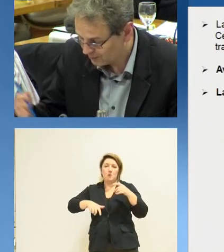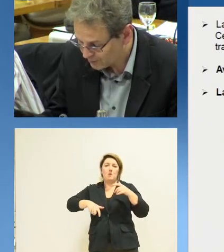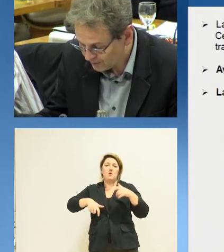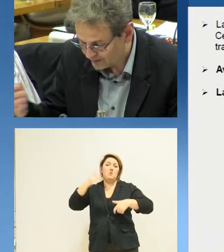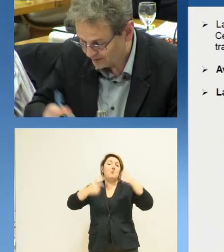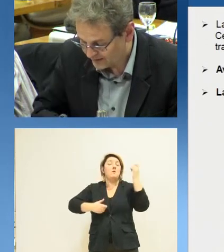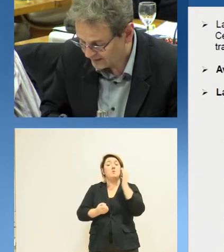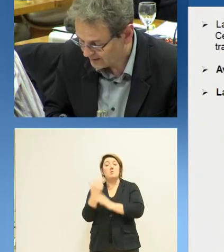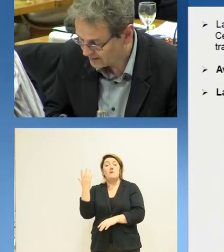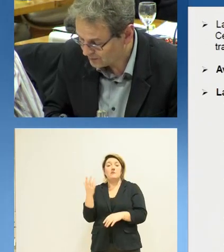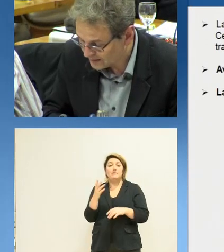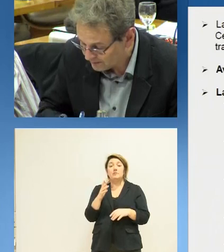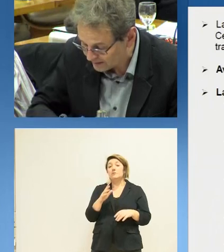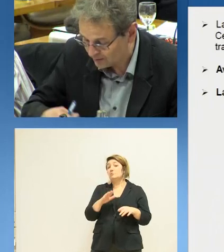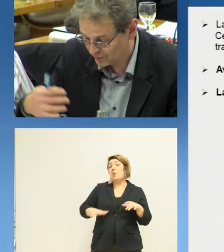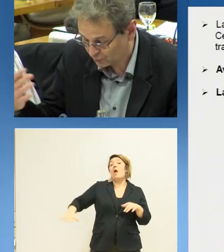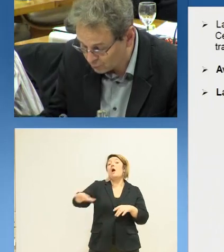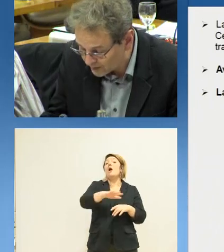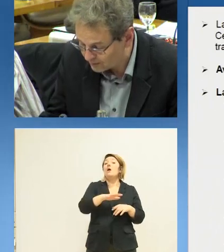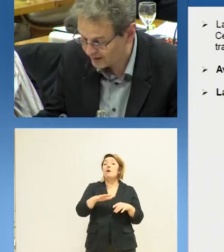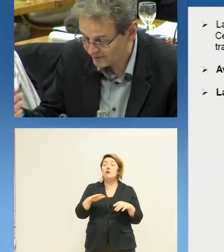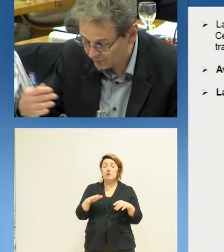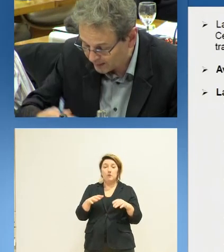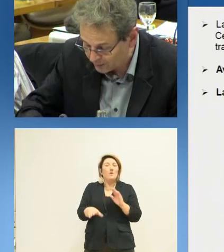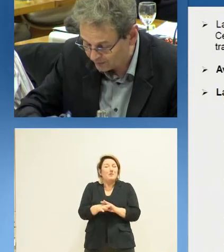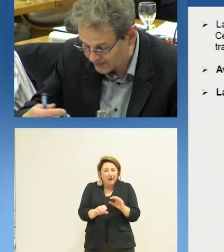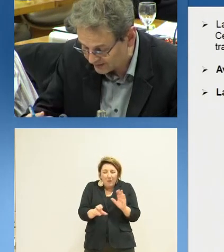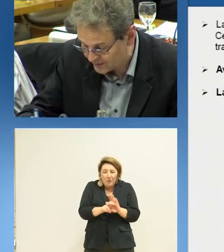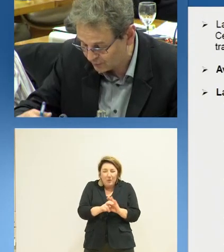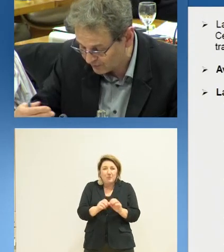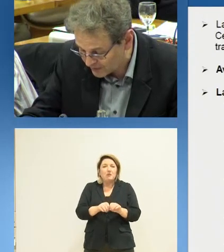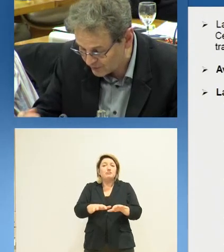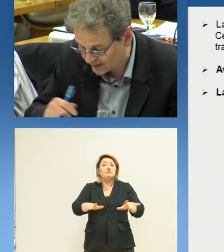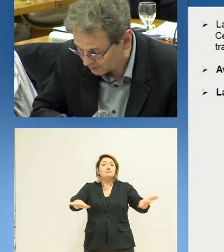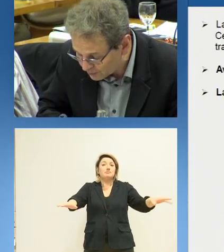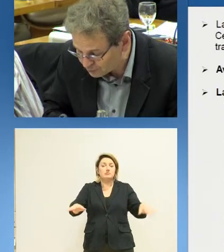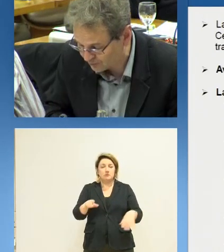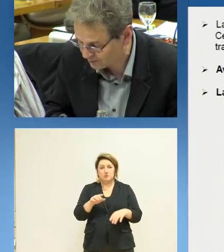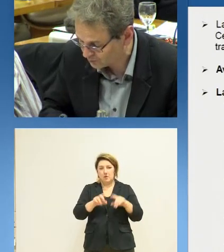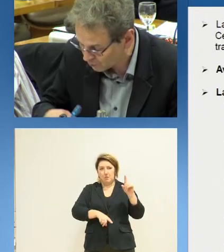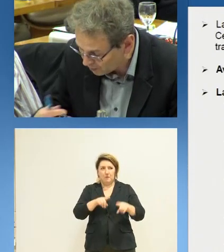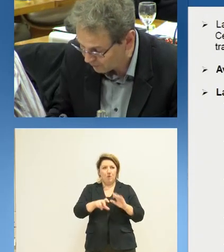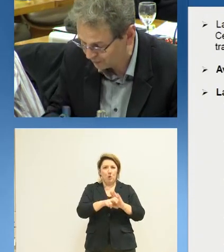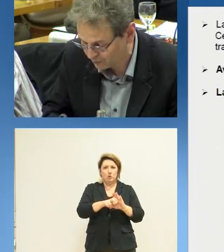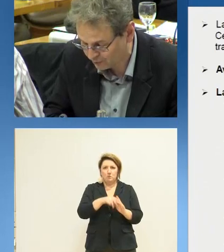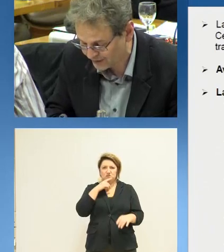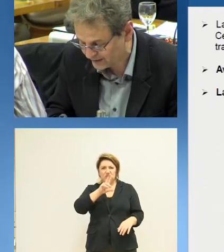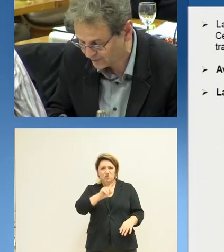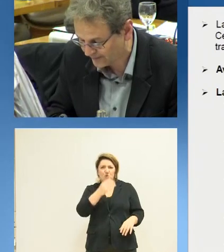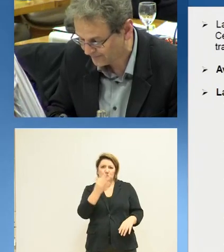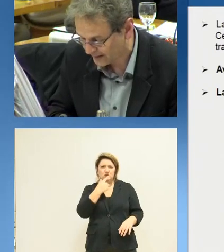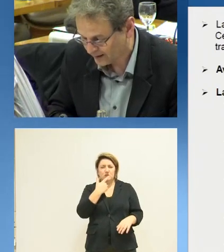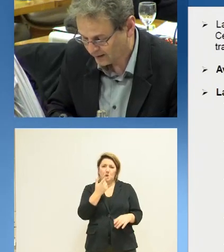commencé à grenoble et bien c'est utile maintenant sur toute l'agglomération mais grenoble dans certaines zones on va jusqu'à 30% donc on renforce encore